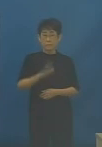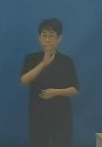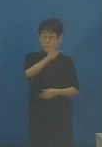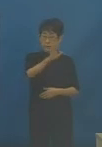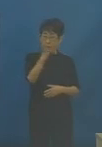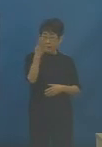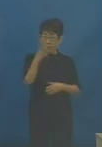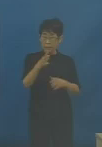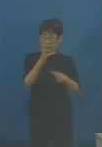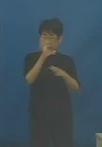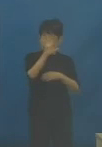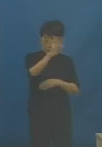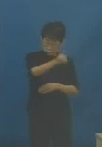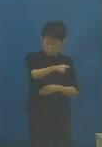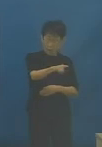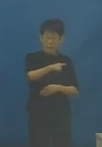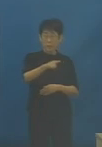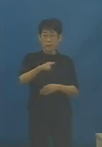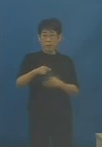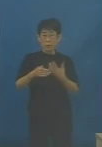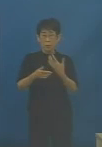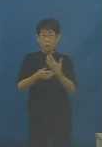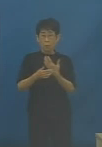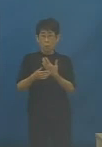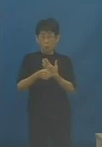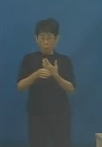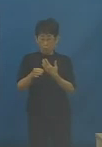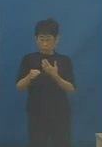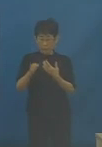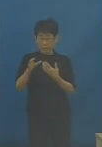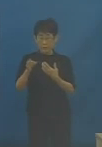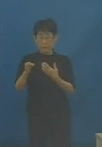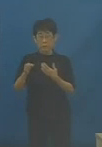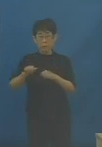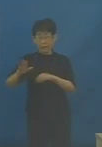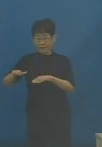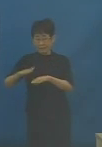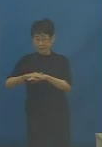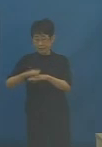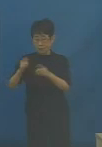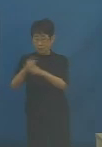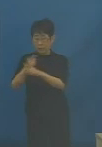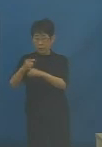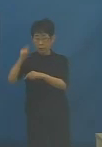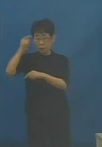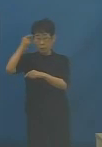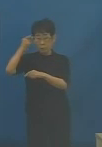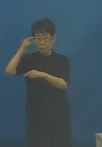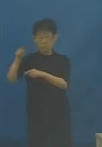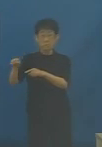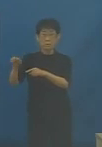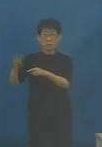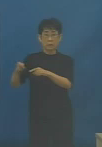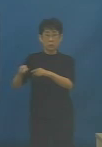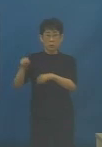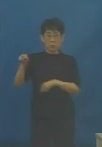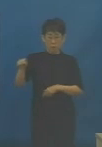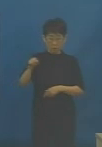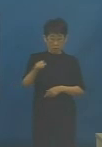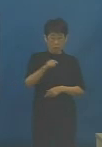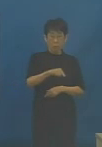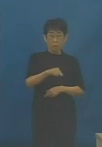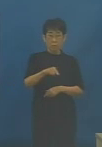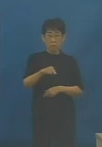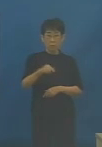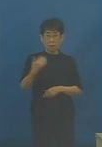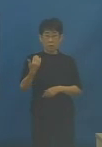金の支払い方っていうのは変えようというそういうメッセージなんだと思いますが、それを今こうまだら模様で、まあ、前倒